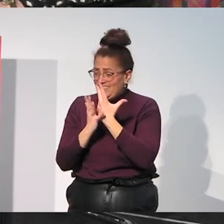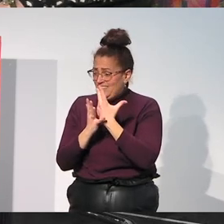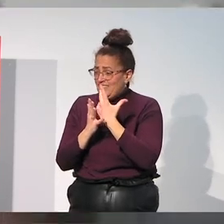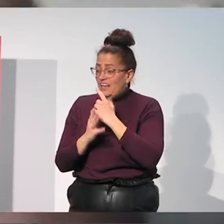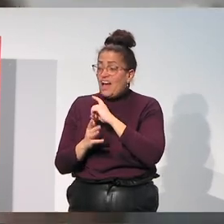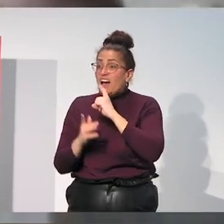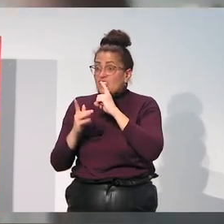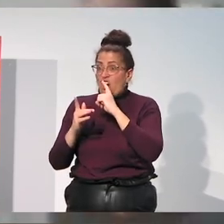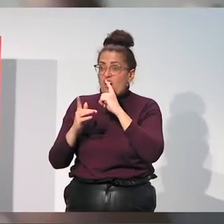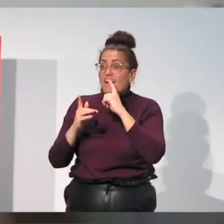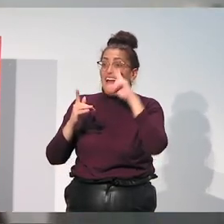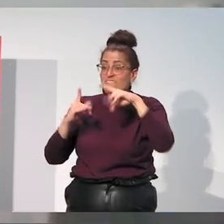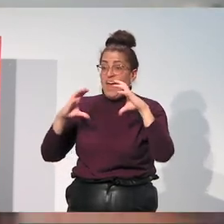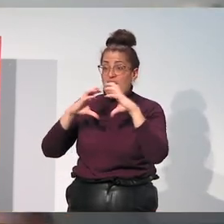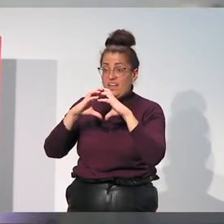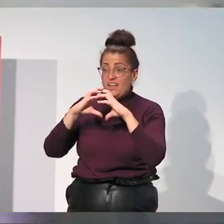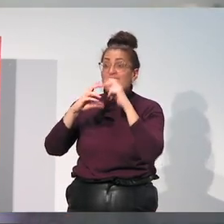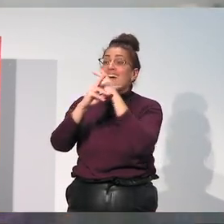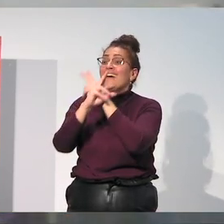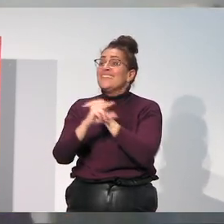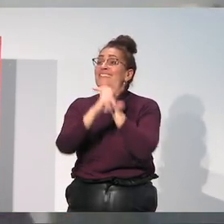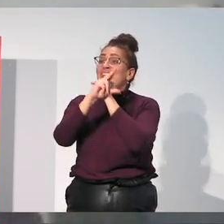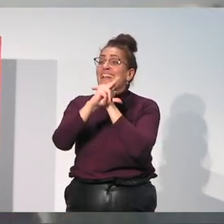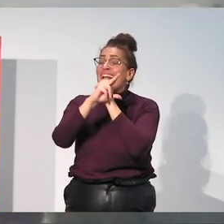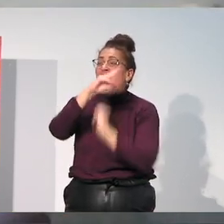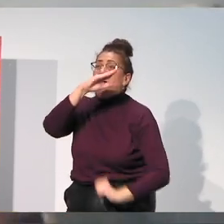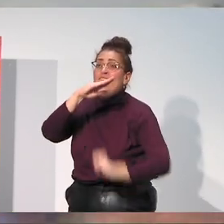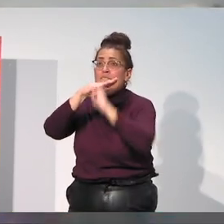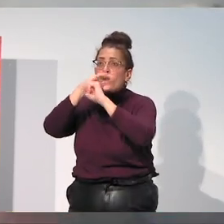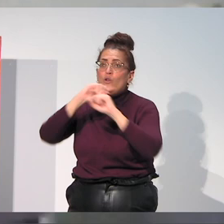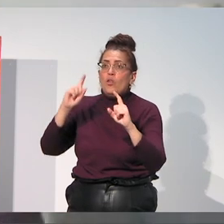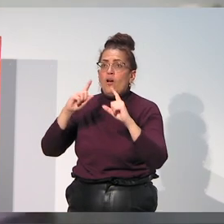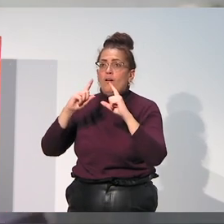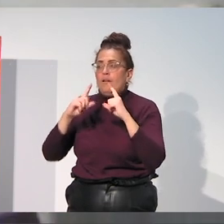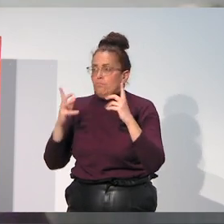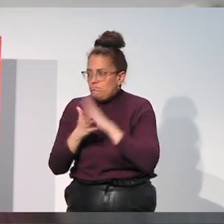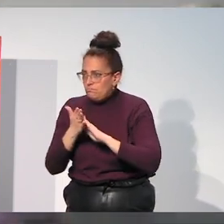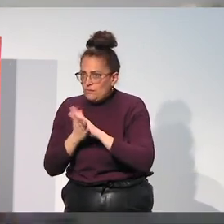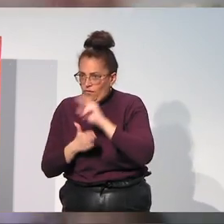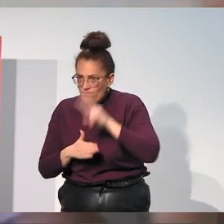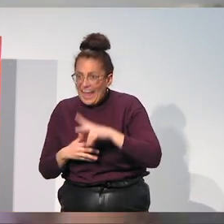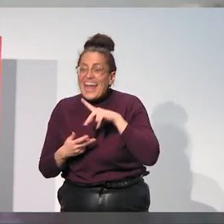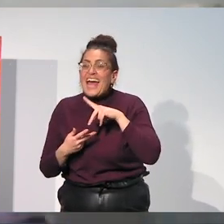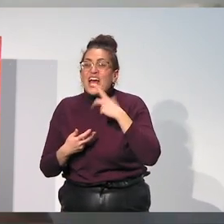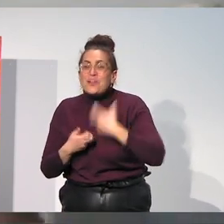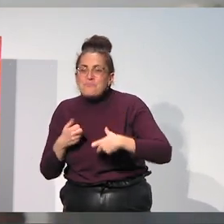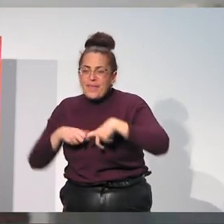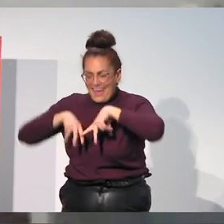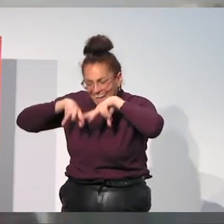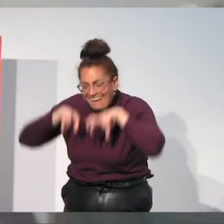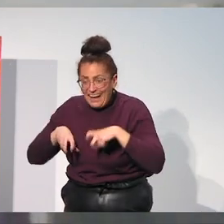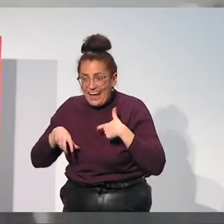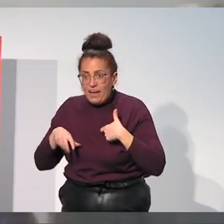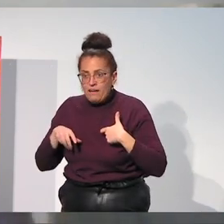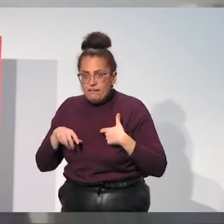ce serait vraiment au niveau de juste au-dessus des nuages. Alors, moi, encore une fois, je ne suis ni géologue, ni atmosphérologue, non, et je ne pourrais pas